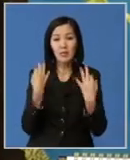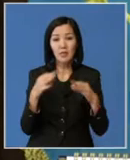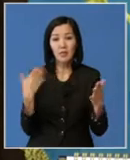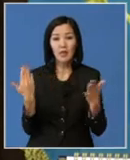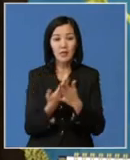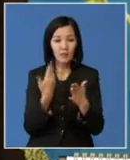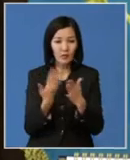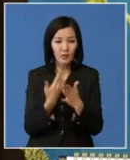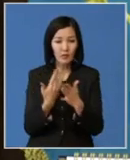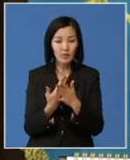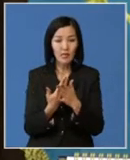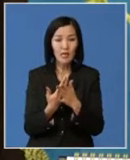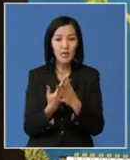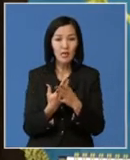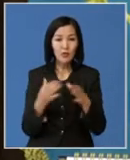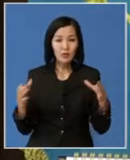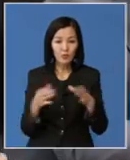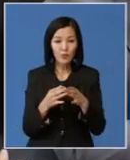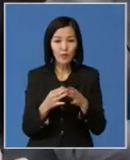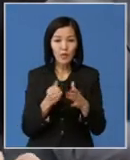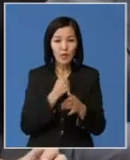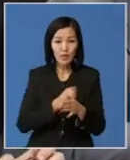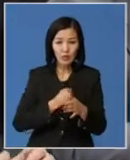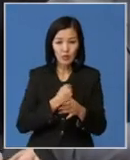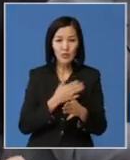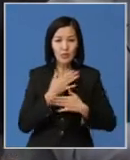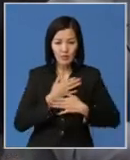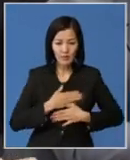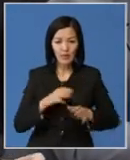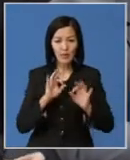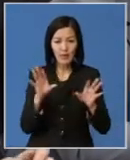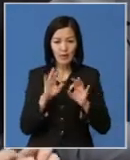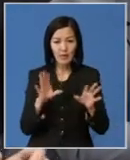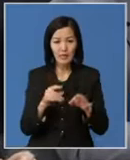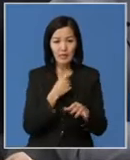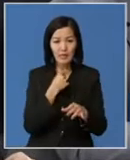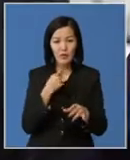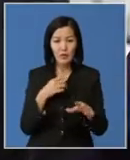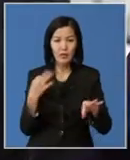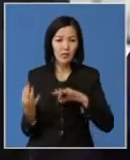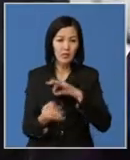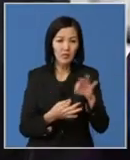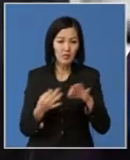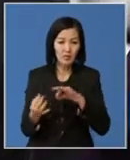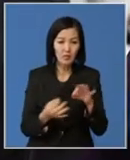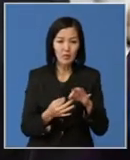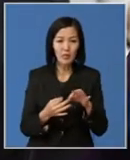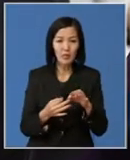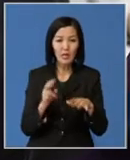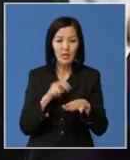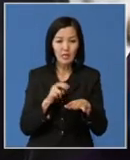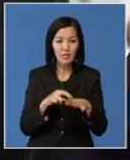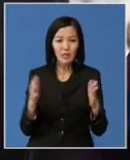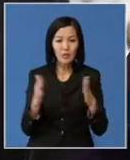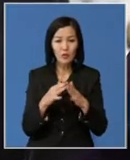ұласты. Жиналғандар тарапынан ашуда басуда айтылды. Тіпті Талдықорғанда жетімдер мен дәрігерлер үйі секілді көп